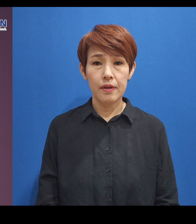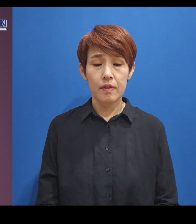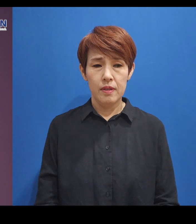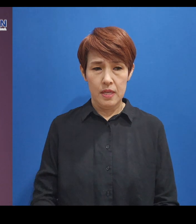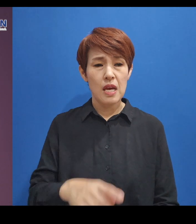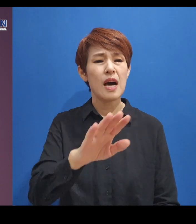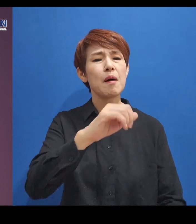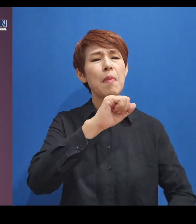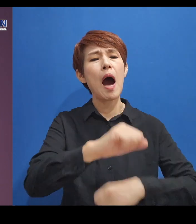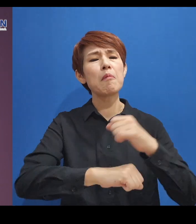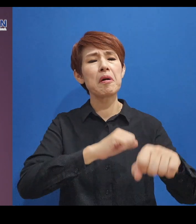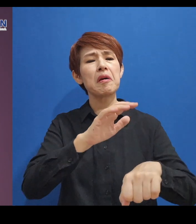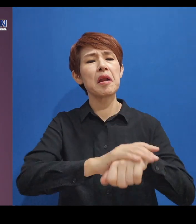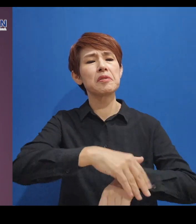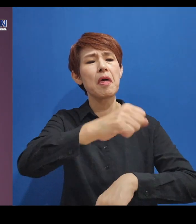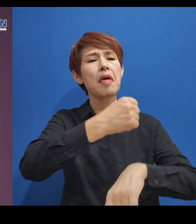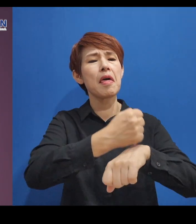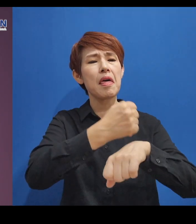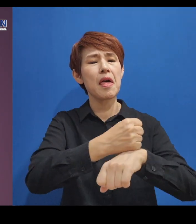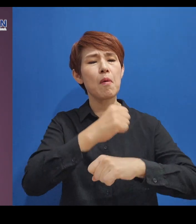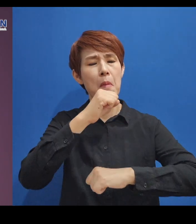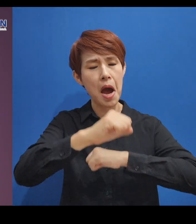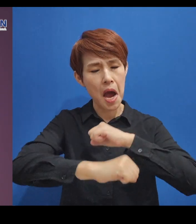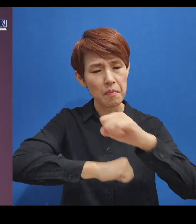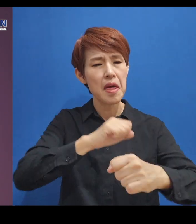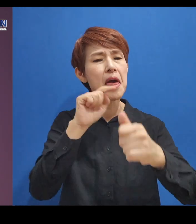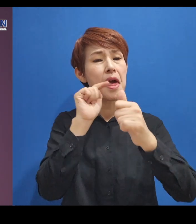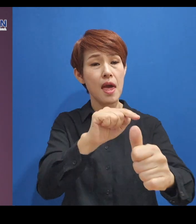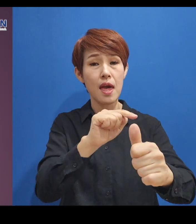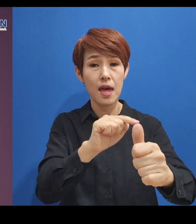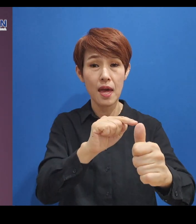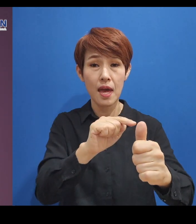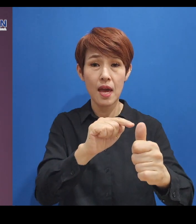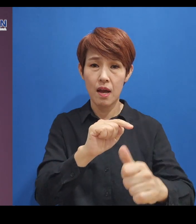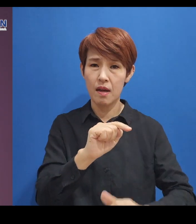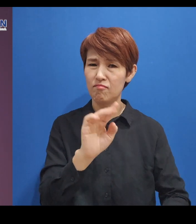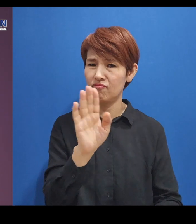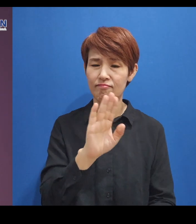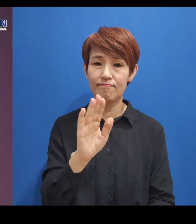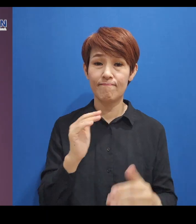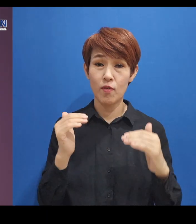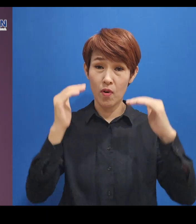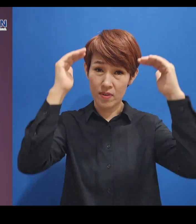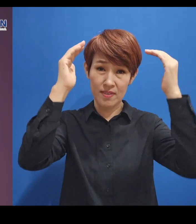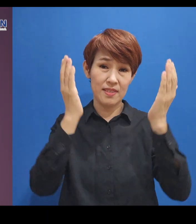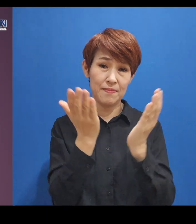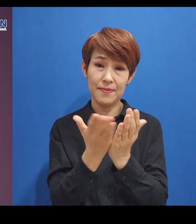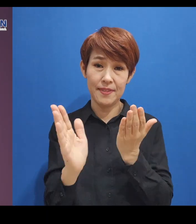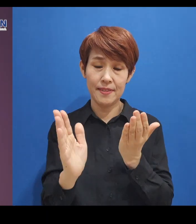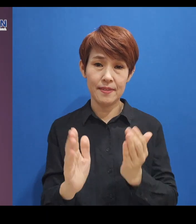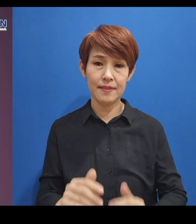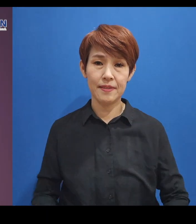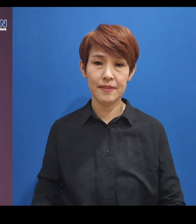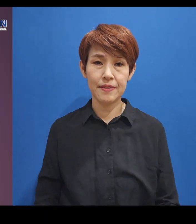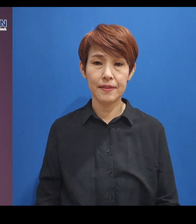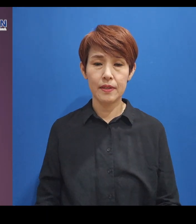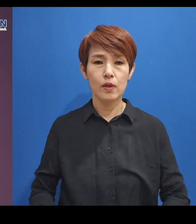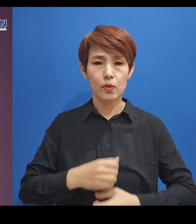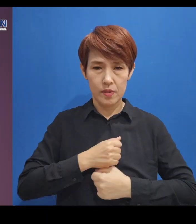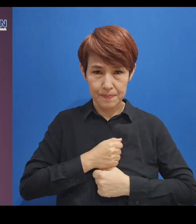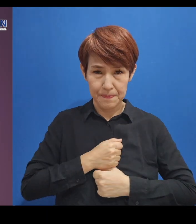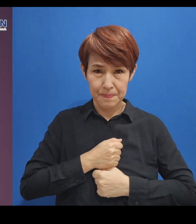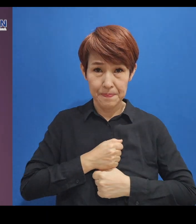마음껏 해라. 열정적으로 해라. 원하는 대로 다 해라. 그게 어른이 아니고요. 조심하는